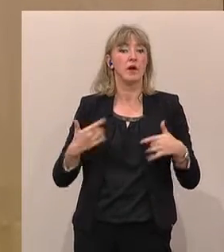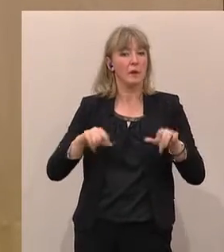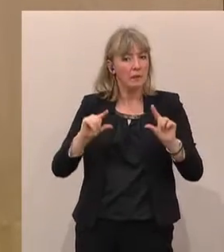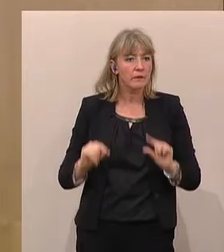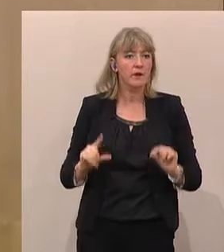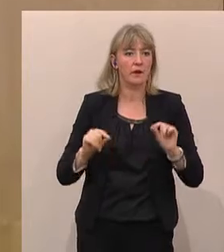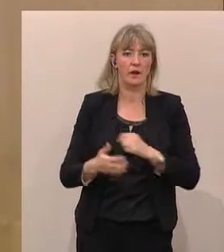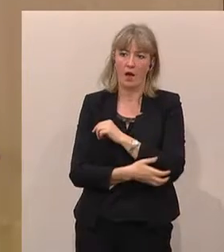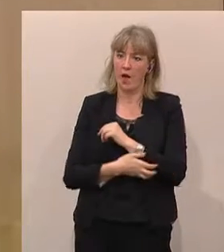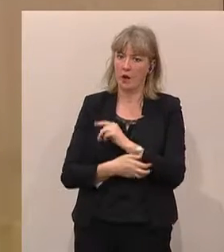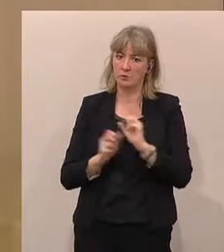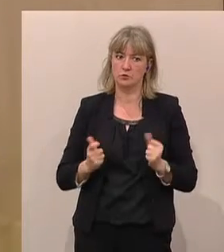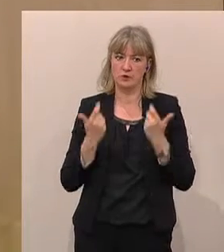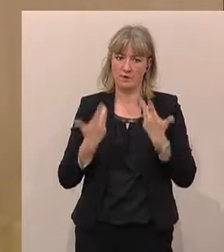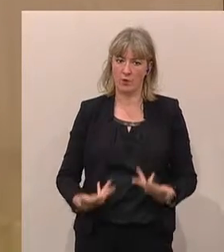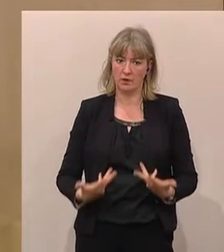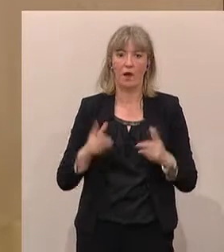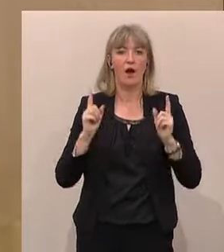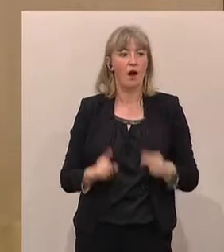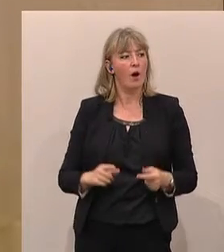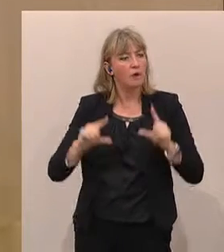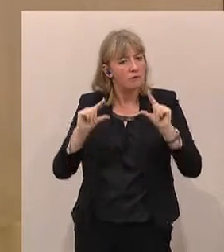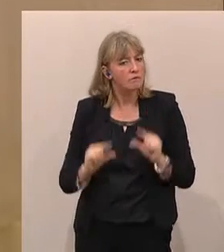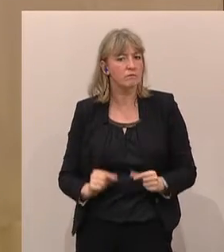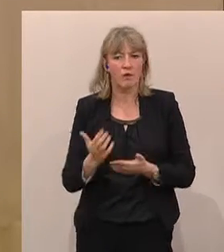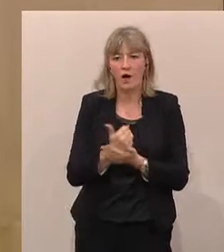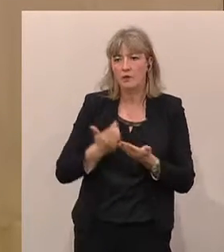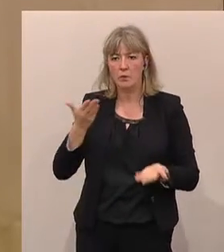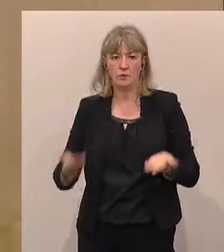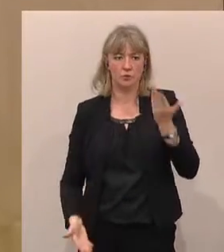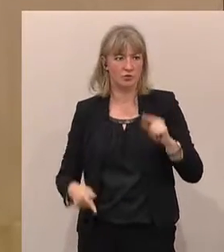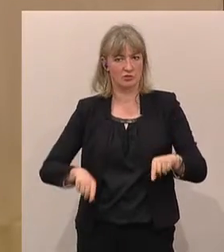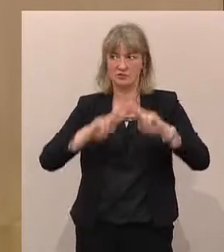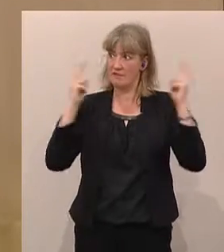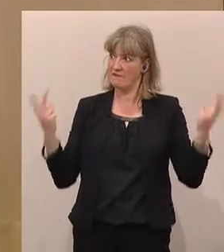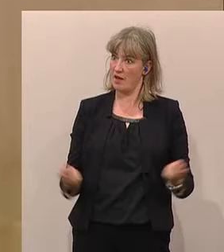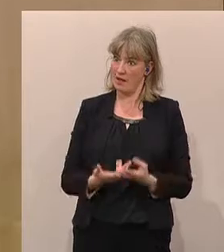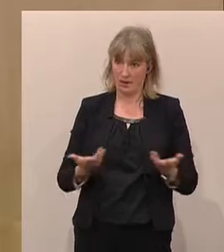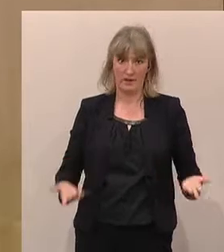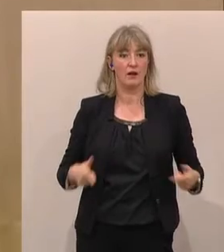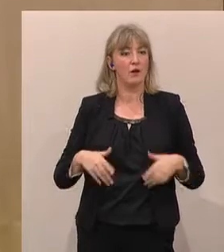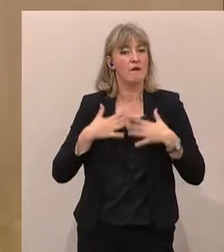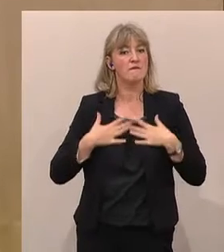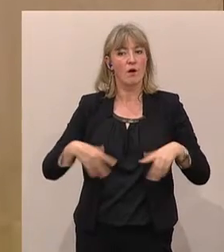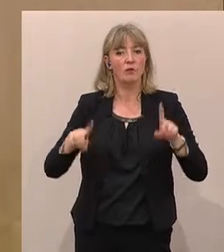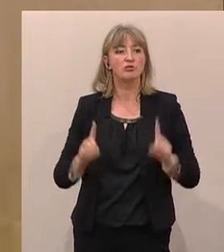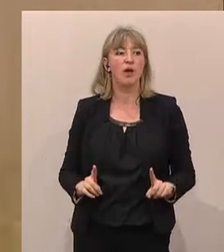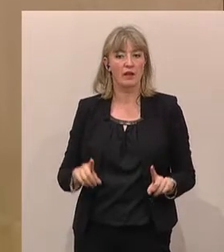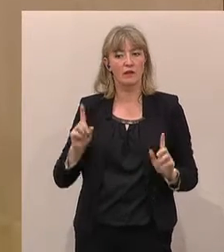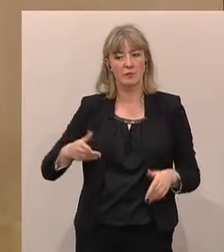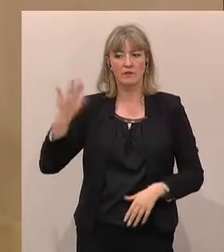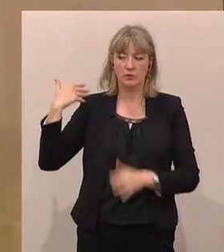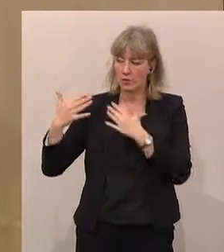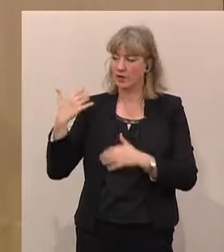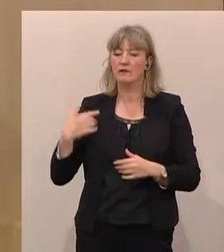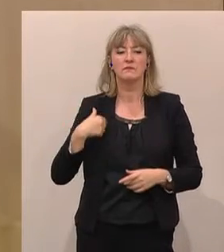geringsten Armutsquote und eine der geringsten Einkommensunterschiede auf dieser Welt. Unser Wohlstand wurde aber in der Vergangenheit